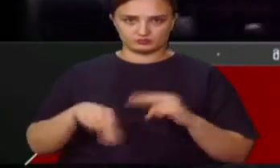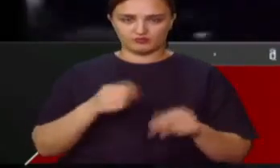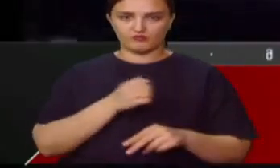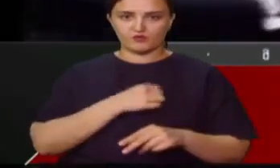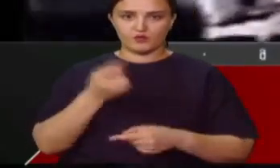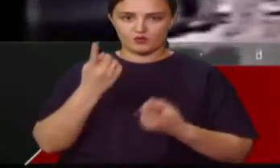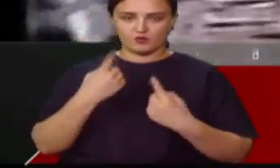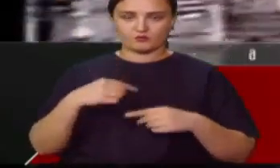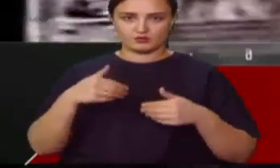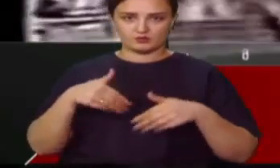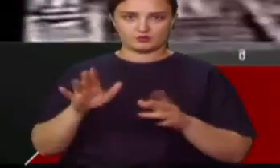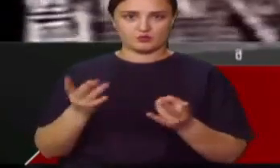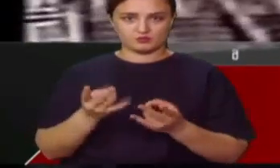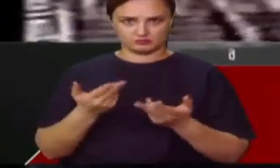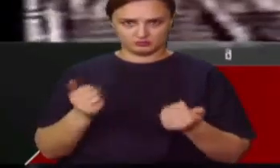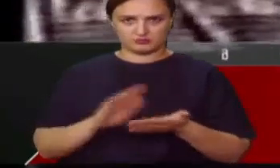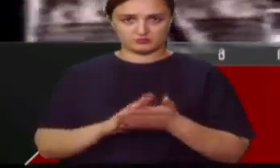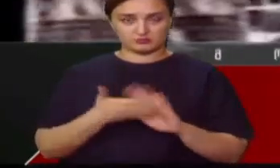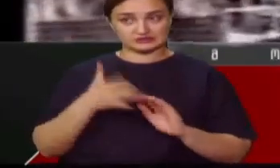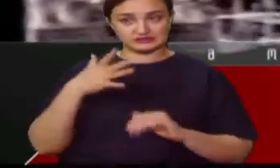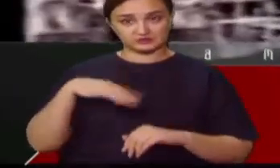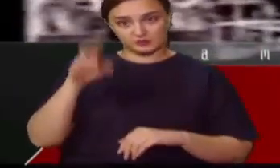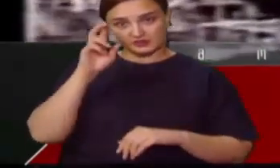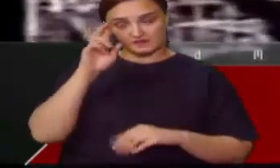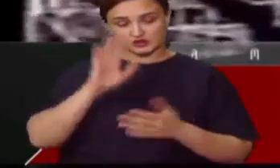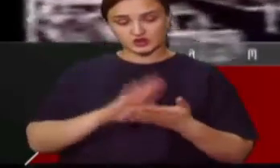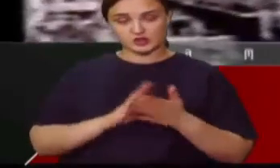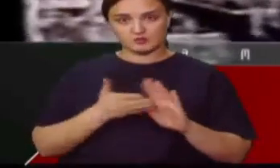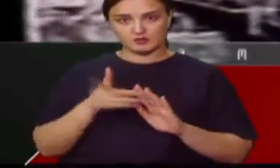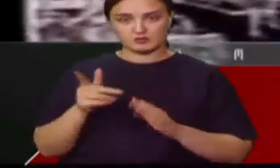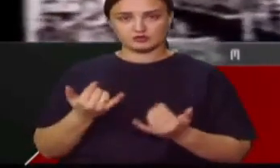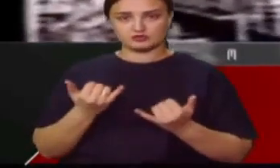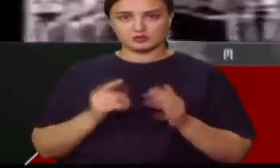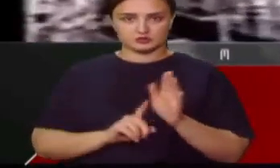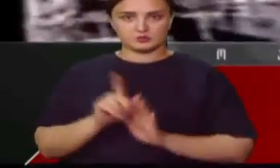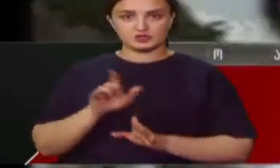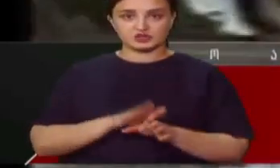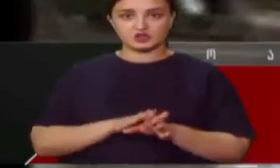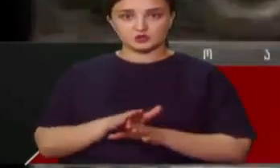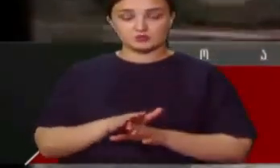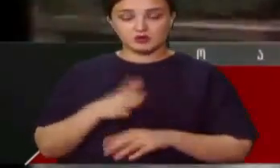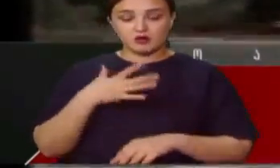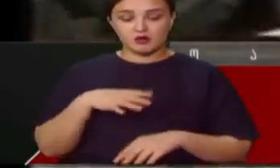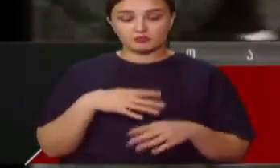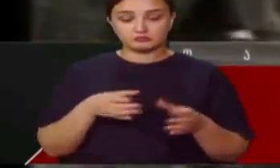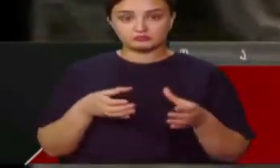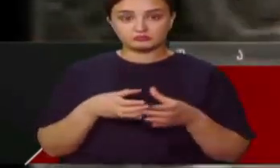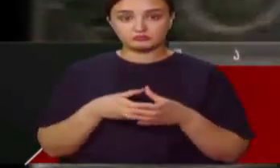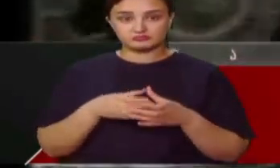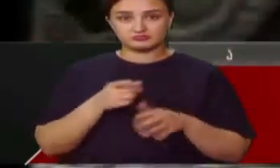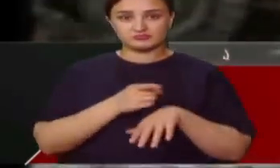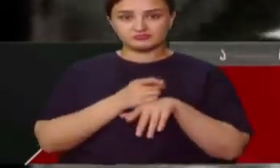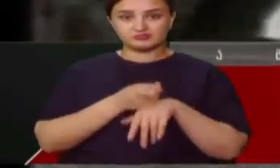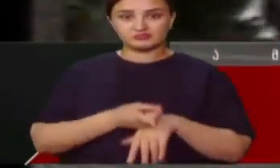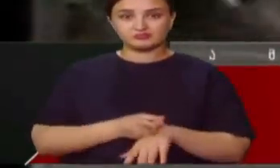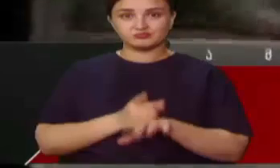გაყვანის შესახებ შეთანხმებას. საქართველოს ცენტრალურმა მთავრობამ შეთანხმების შესრულება დაუყოვნებლივ დაიწყო. ქართულმა შენაერთებმა ბოლო ქვემეხი სოხუმიდან